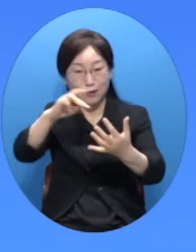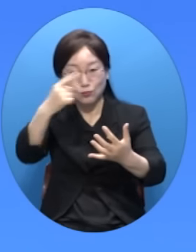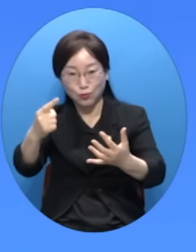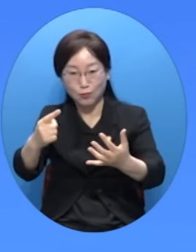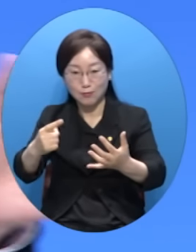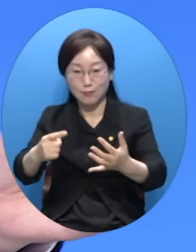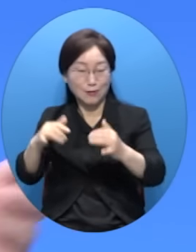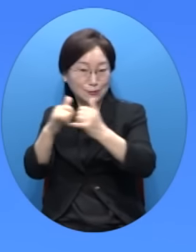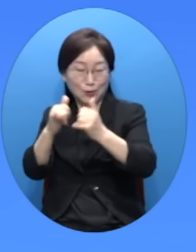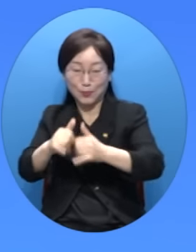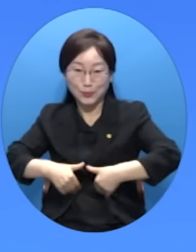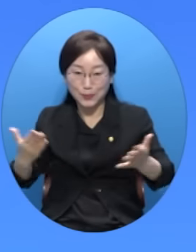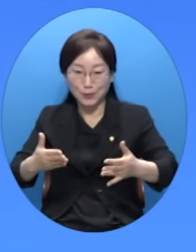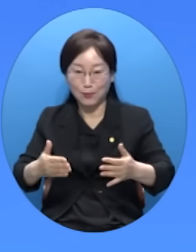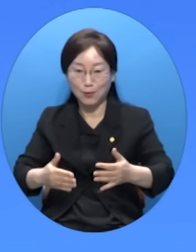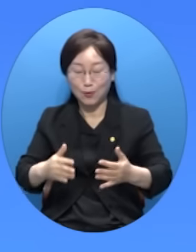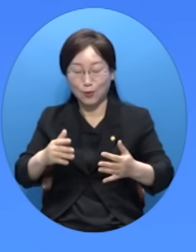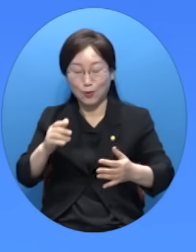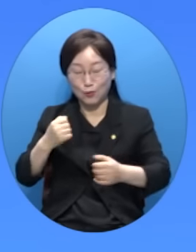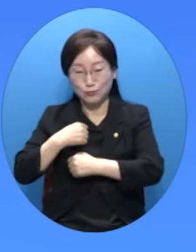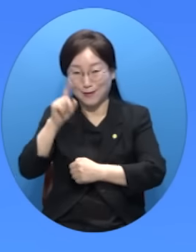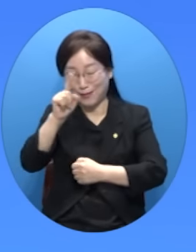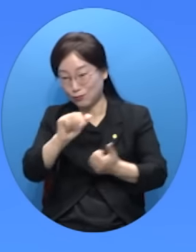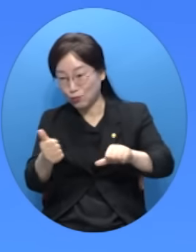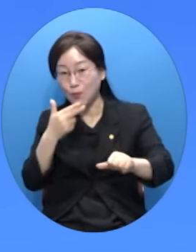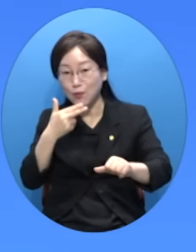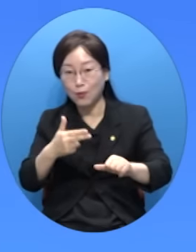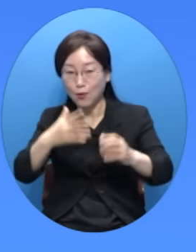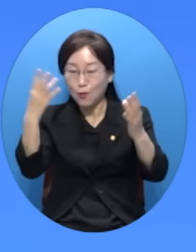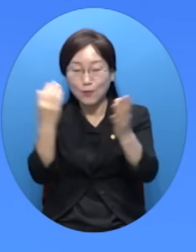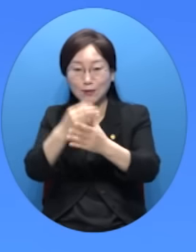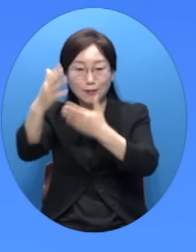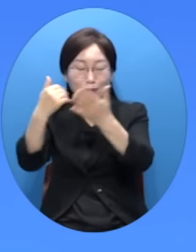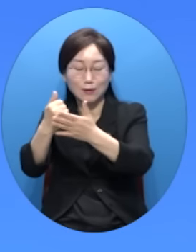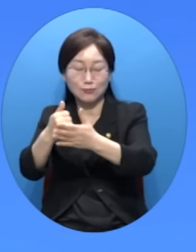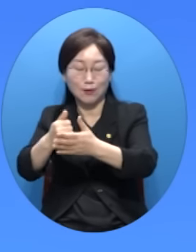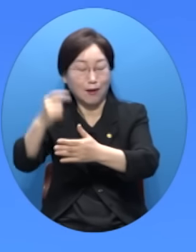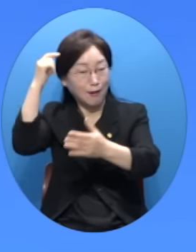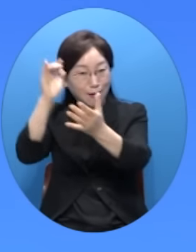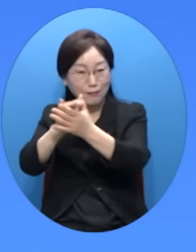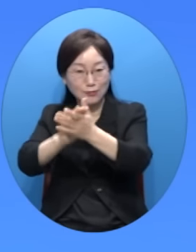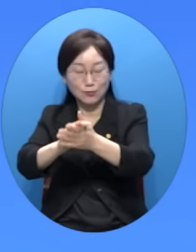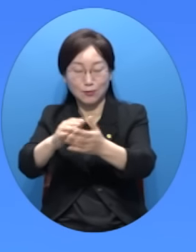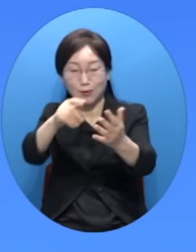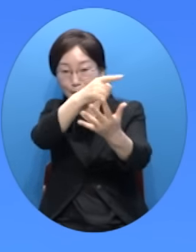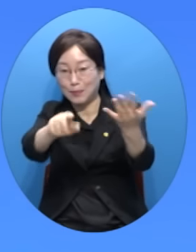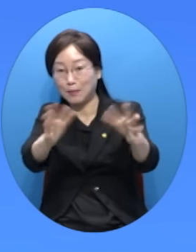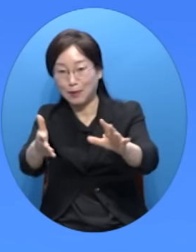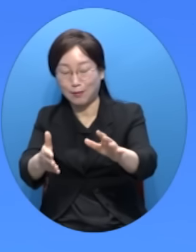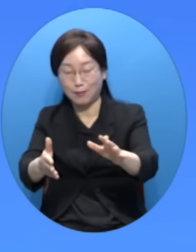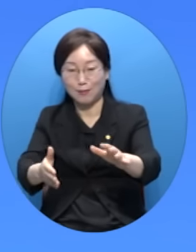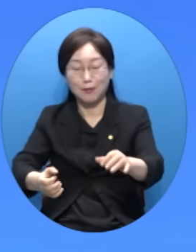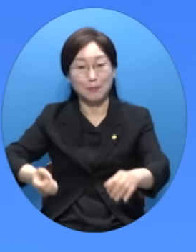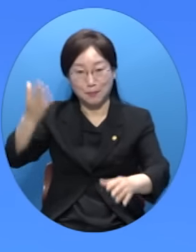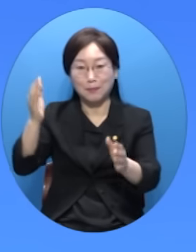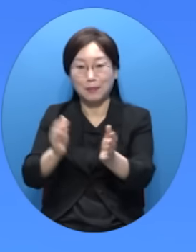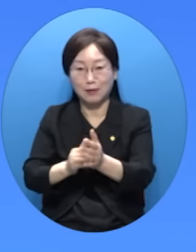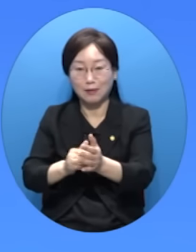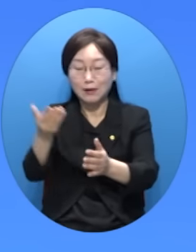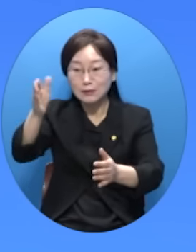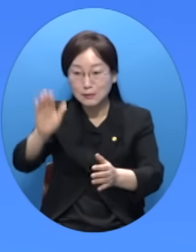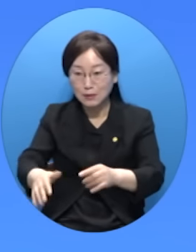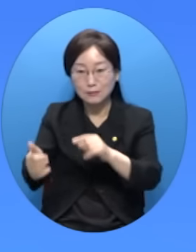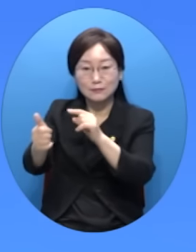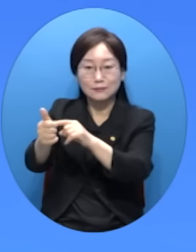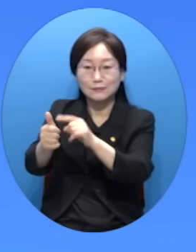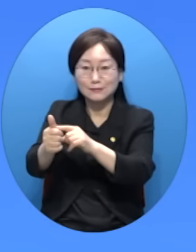잃지 아니하고 완전히 승리한 그였습니다. 그런데 정작 자기의 죽음 앞에서는 한없이